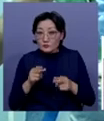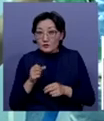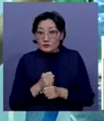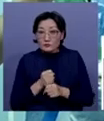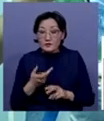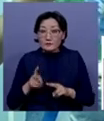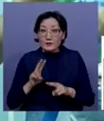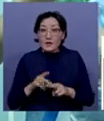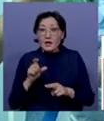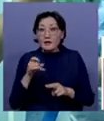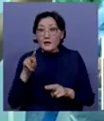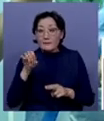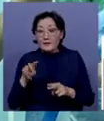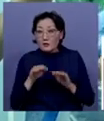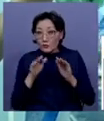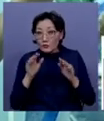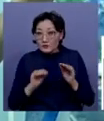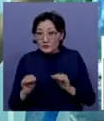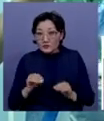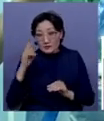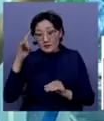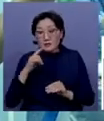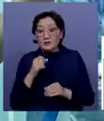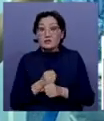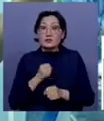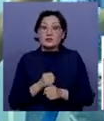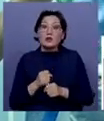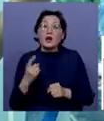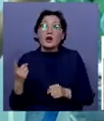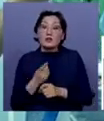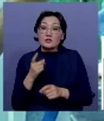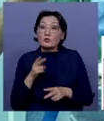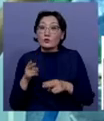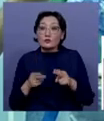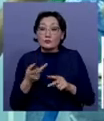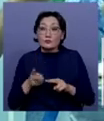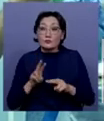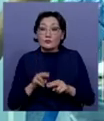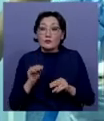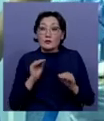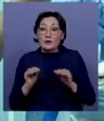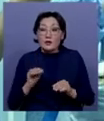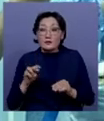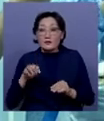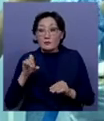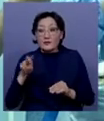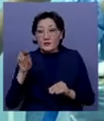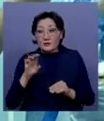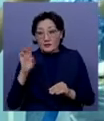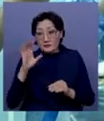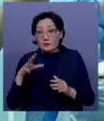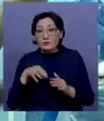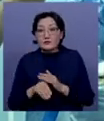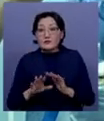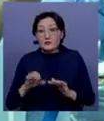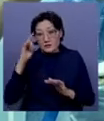жатыр. Бұл Хейпек деп аталатын құрылғымен Қазақстандағы жасалып жатқан алғашқы ота. Мұндай құрылғы ТМД елдерінің ішінде тек